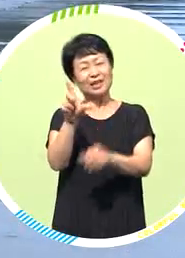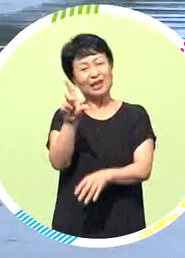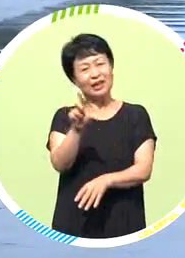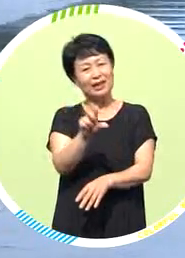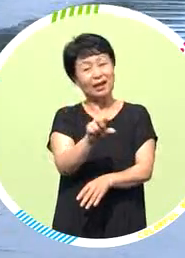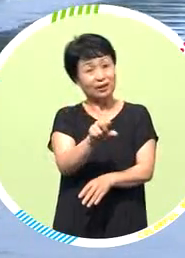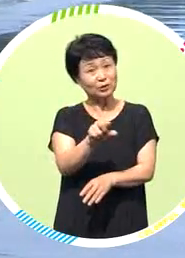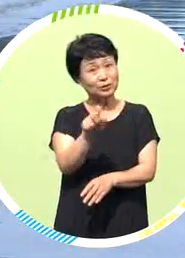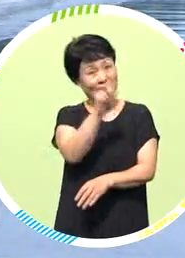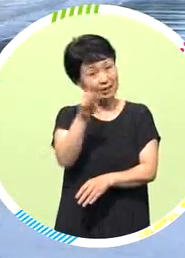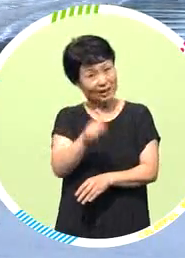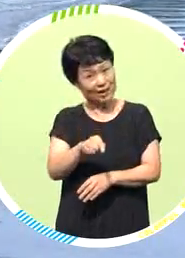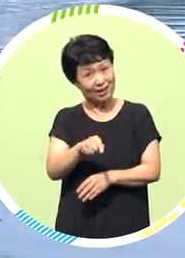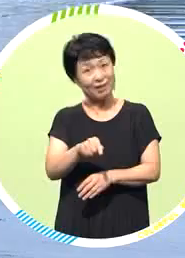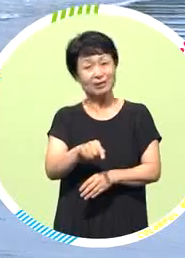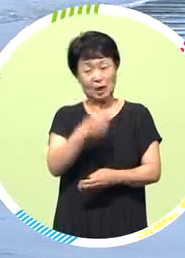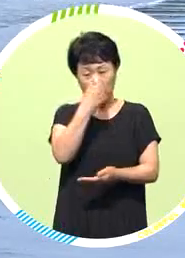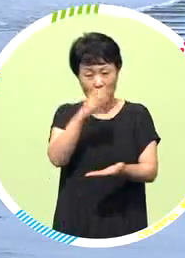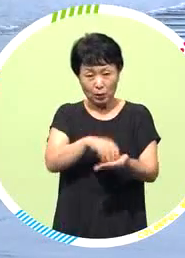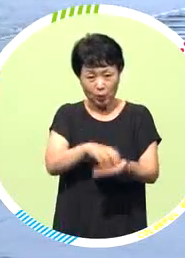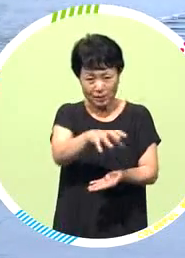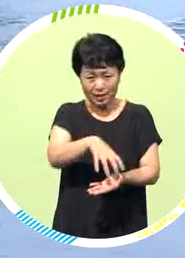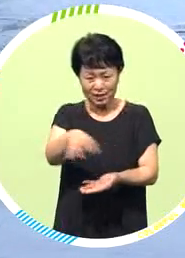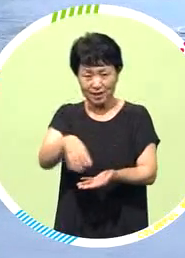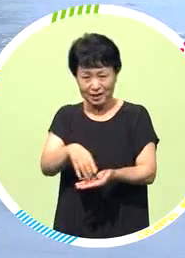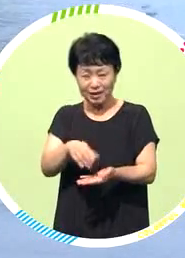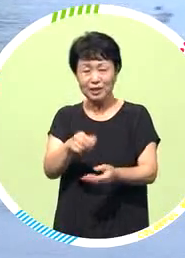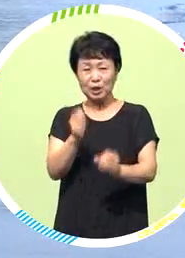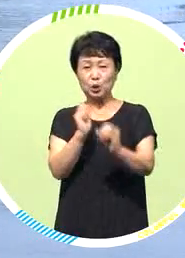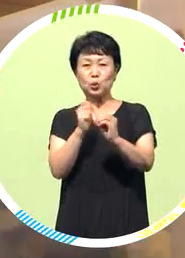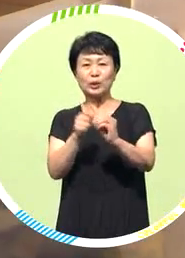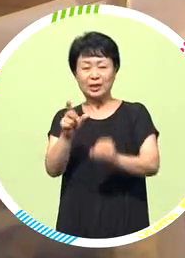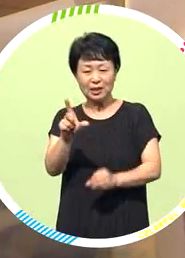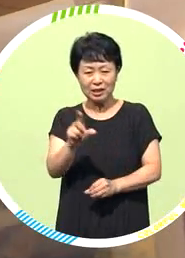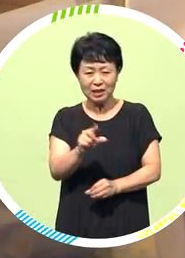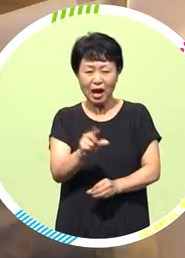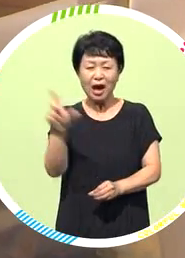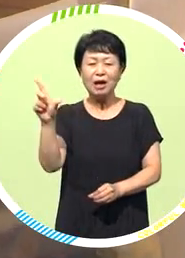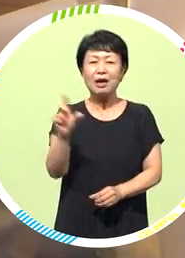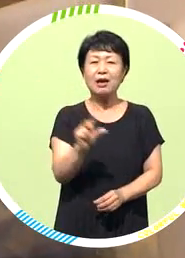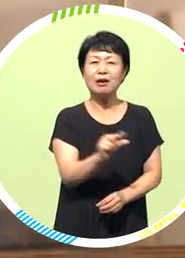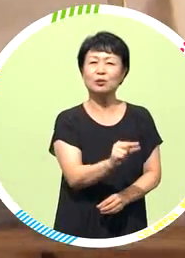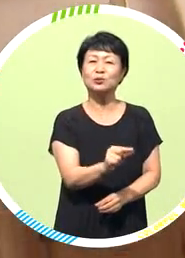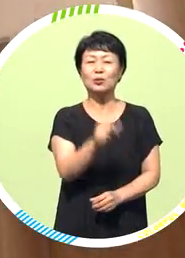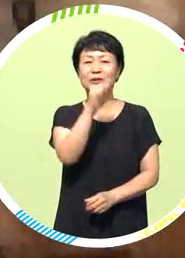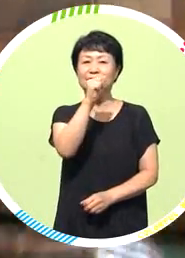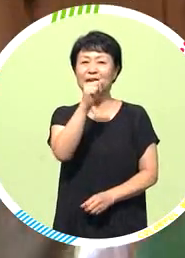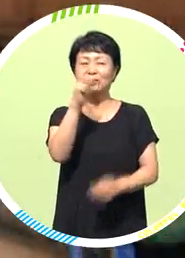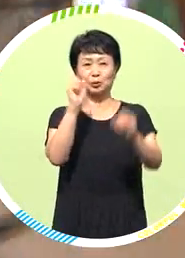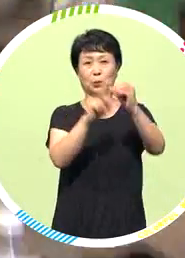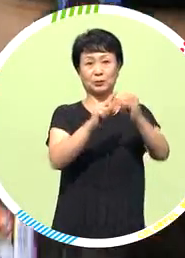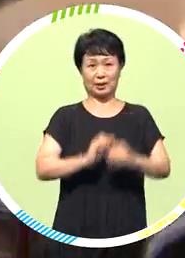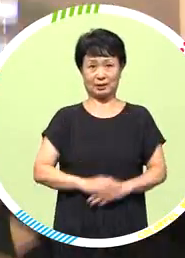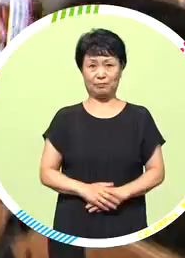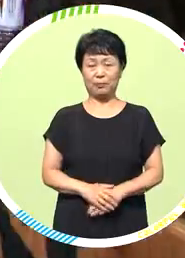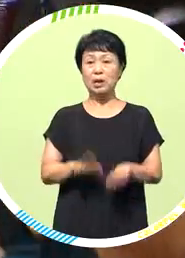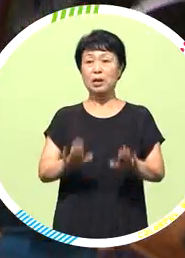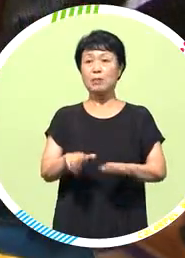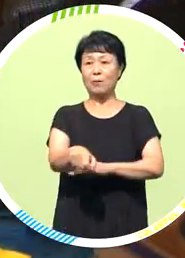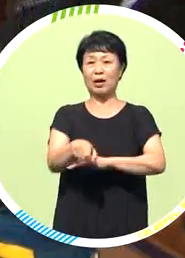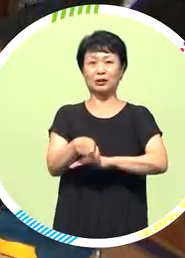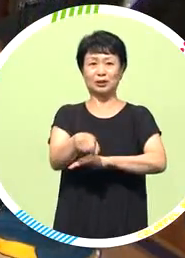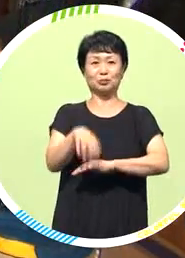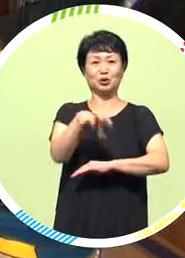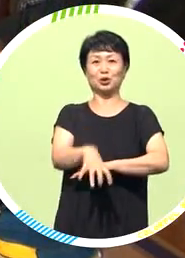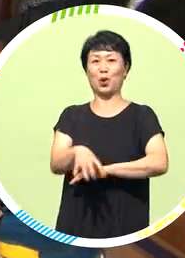にこの浜に釘が一本もなくなればと。 現在はライフセイバーなどの事務所として利用され